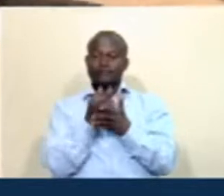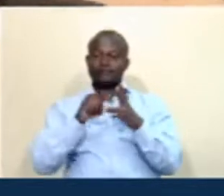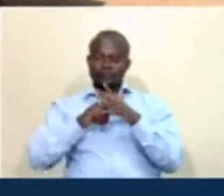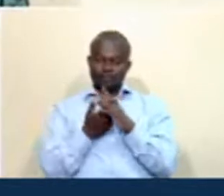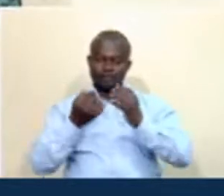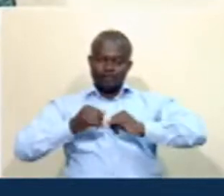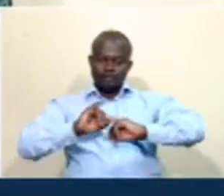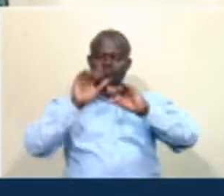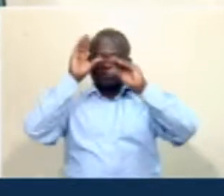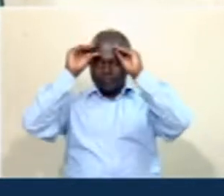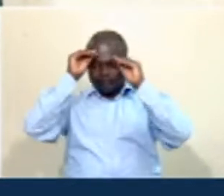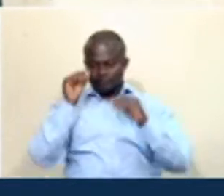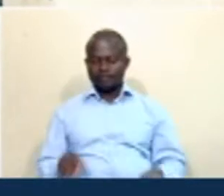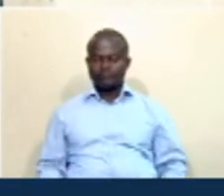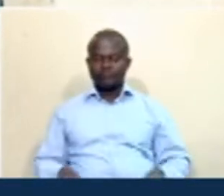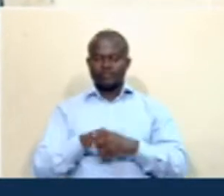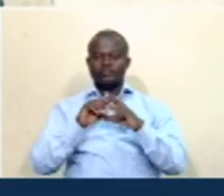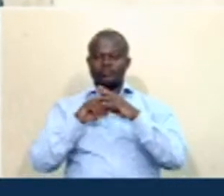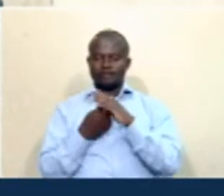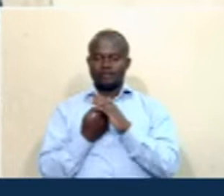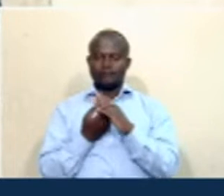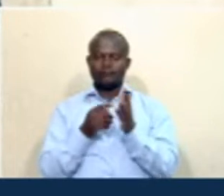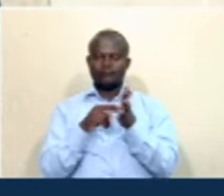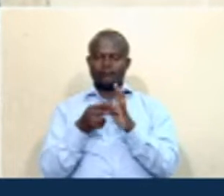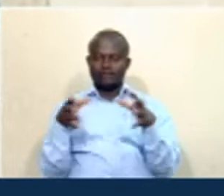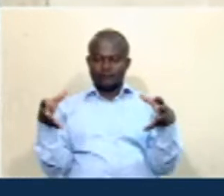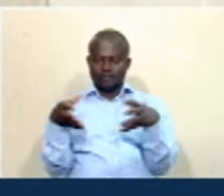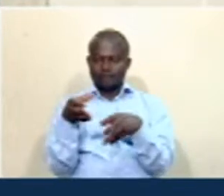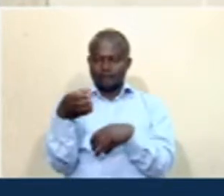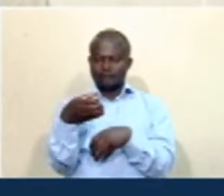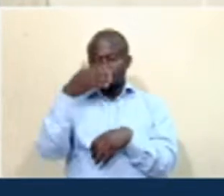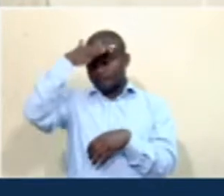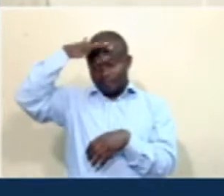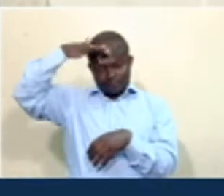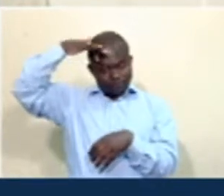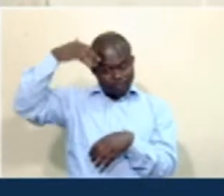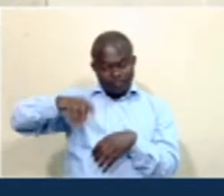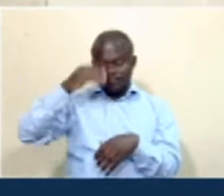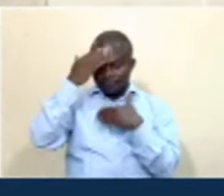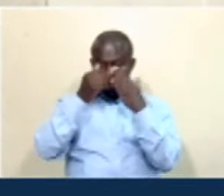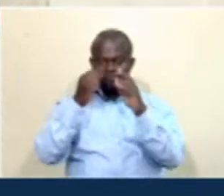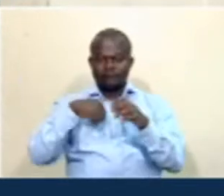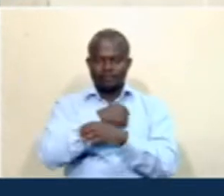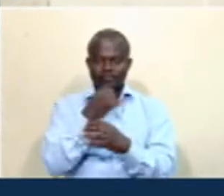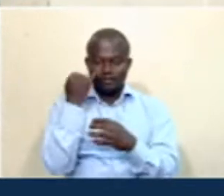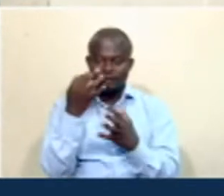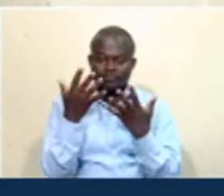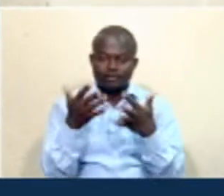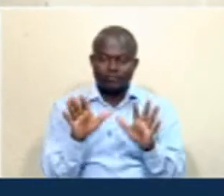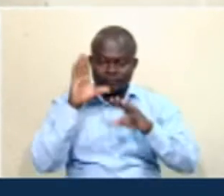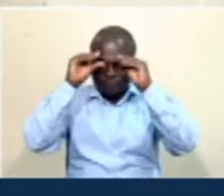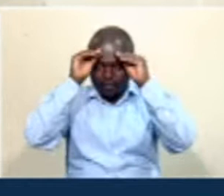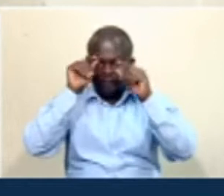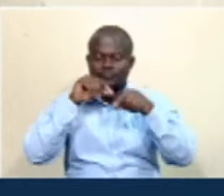ibyo baba barize. Mu gutangira imishinga no kwiyumvira mu makoperative nyine biragoye, kubera ko nitumara kwiga hano